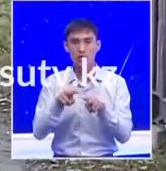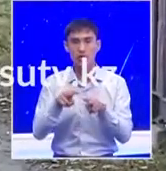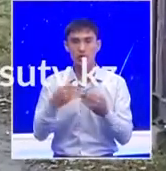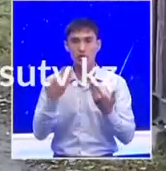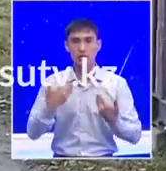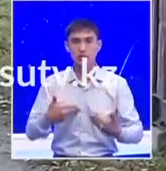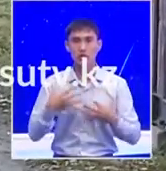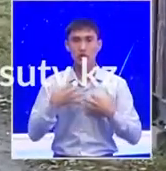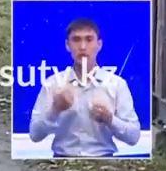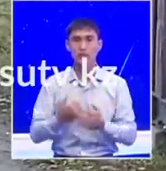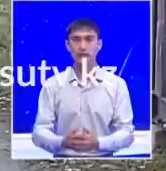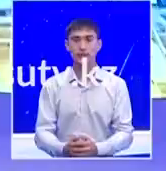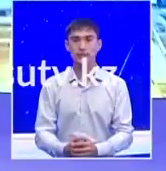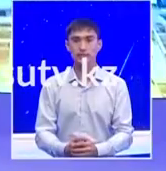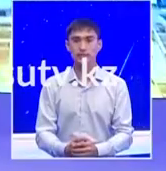оценки состояния их здоровья.